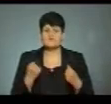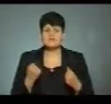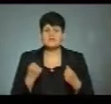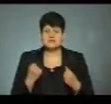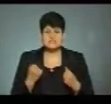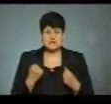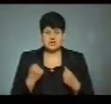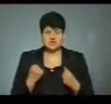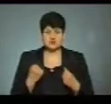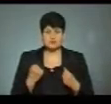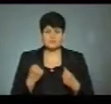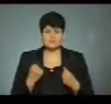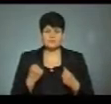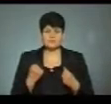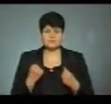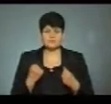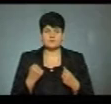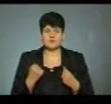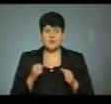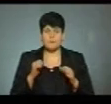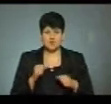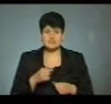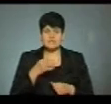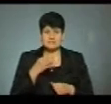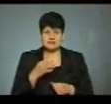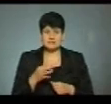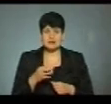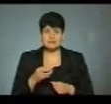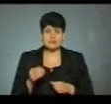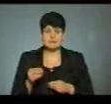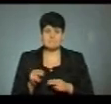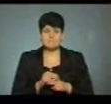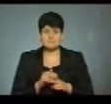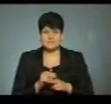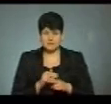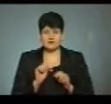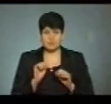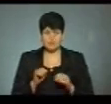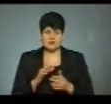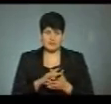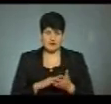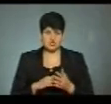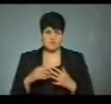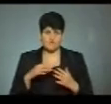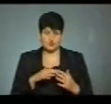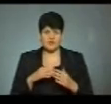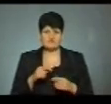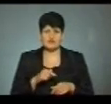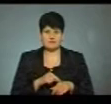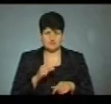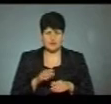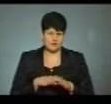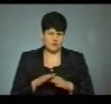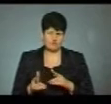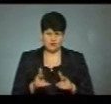контексті 6 років? Фізично, ну, фізично можна, так сказати, підлатати і далі воювати. Тобто ви відчуваєте повну